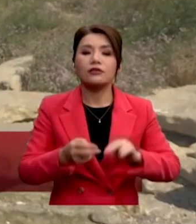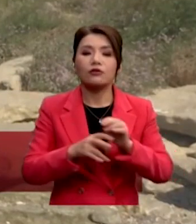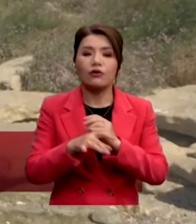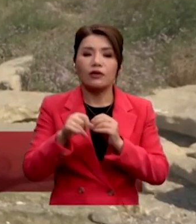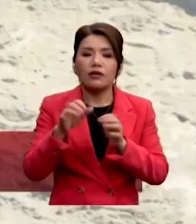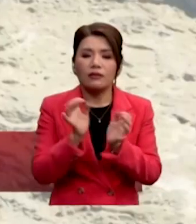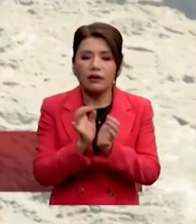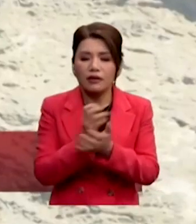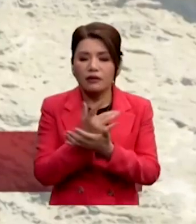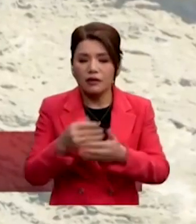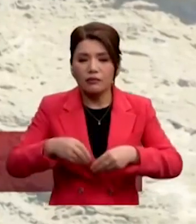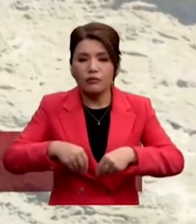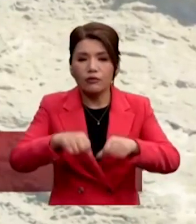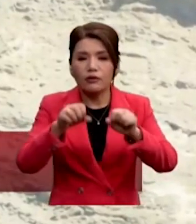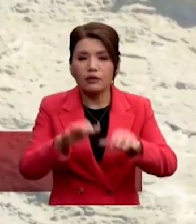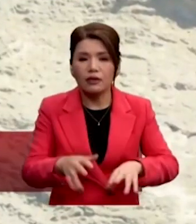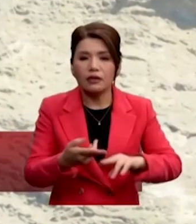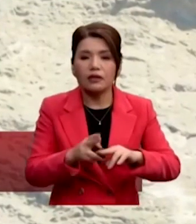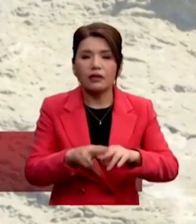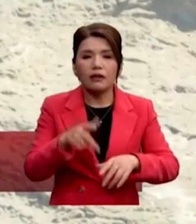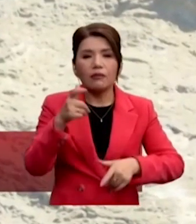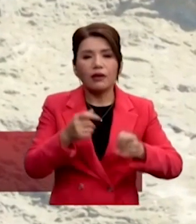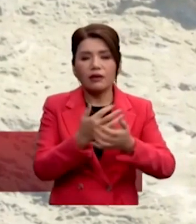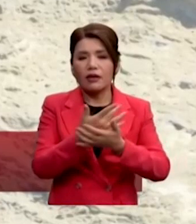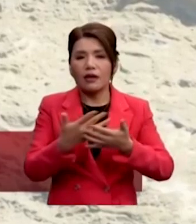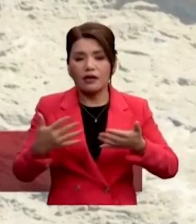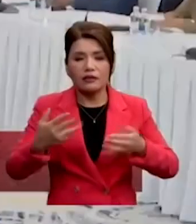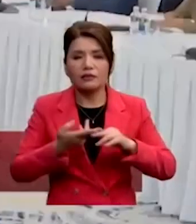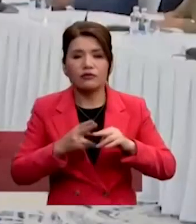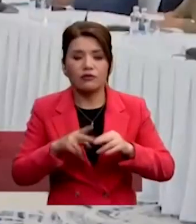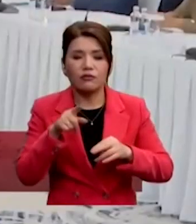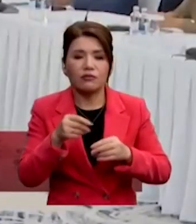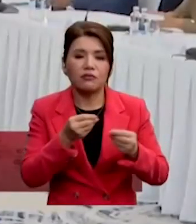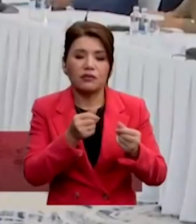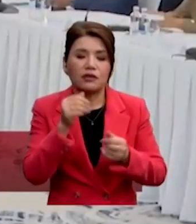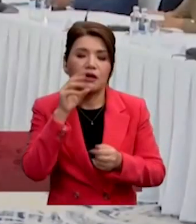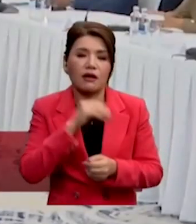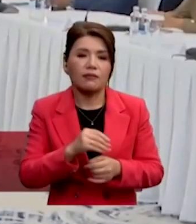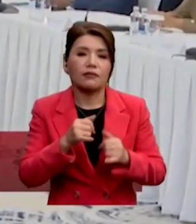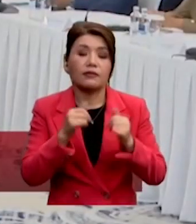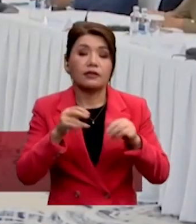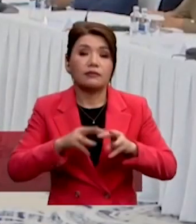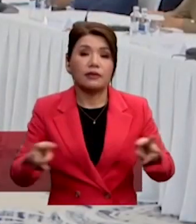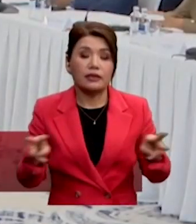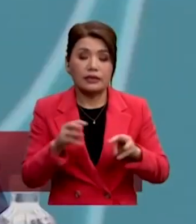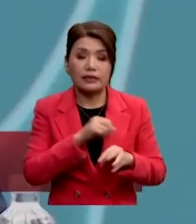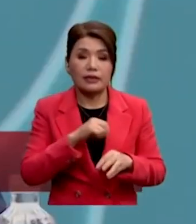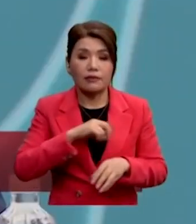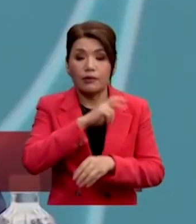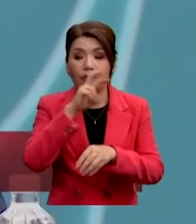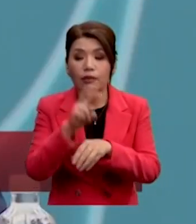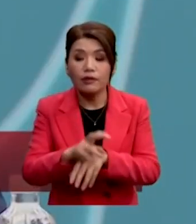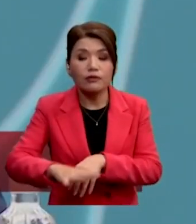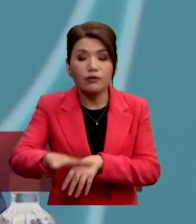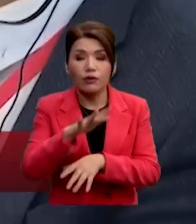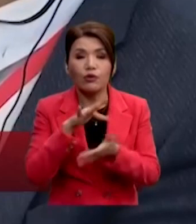төсеп, артынша құм шашса, онда ол сүтқоректілерге ін қазып жайылуға таптырмас мекен. Жуырда премьер-министрдің өзі келіп, осы